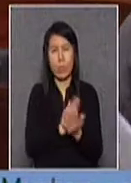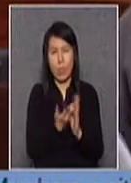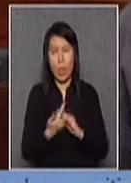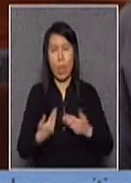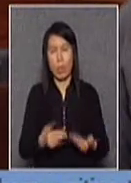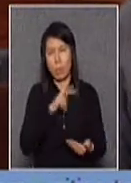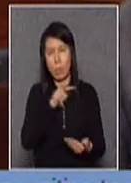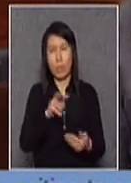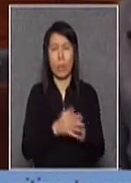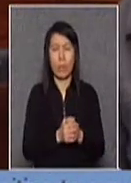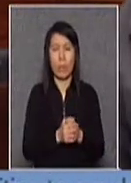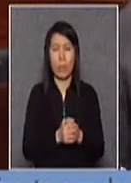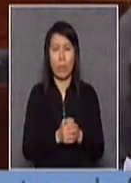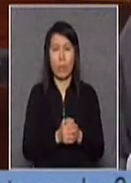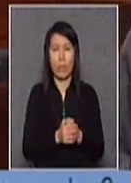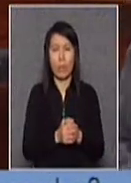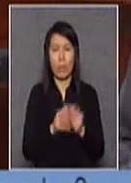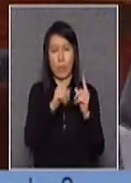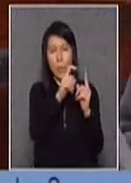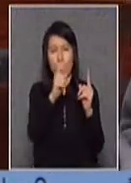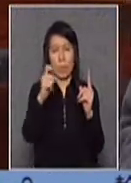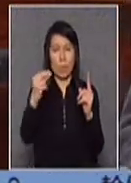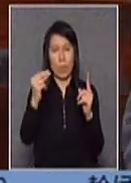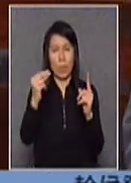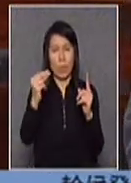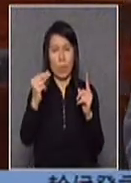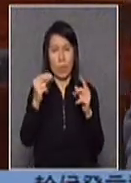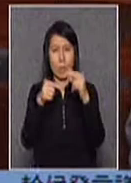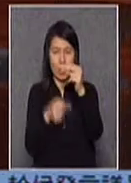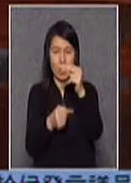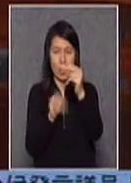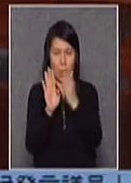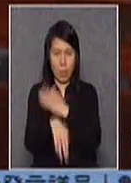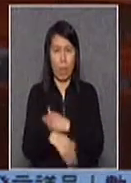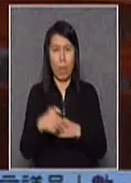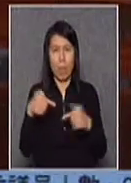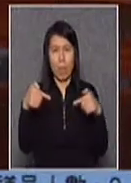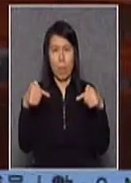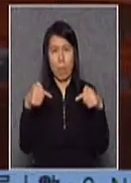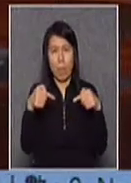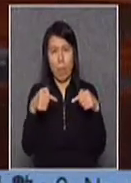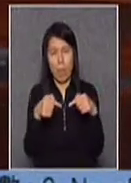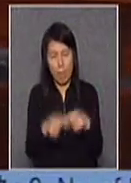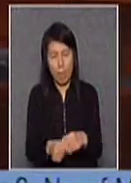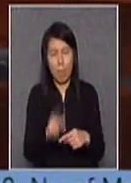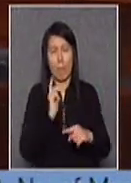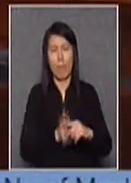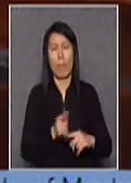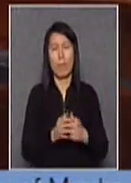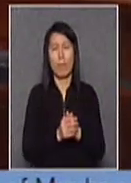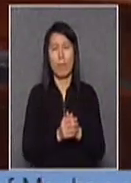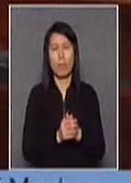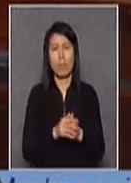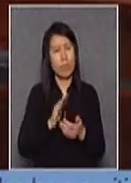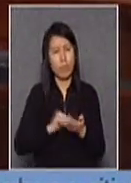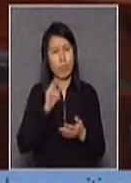呢，已經隨著97的主權回歸呢是逐漸消失，即最明顯